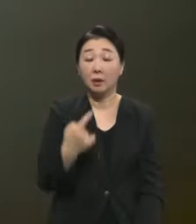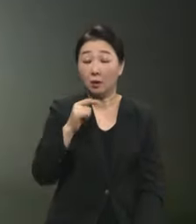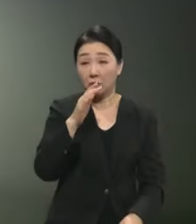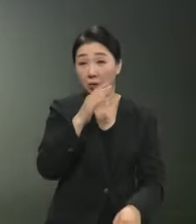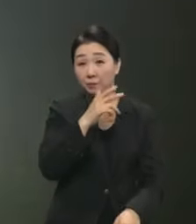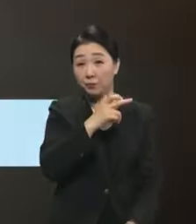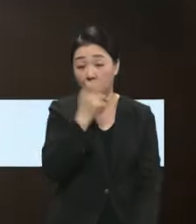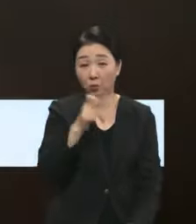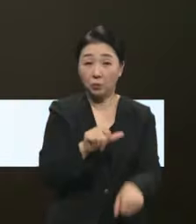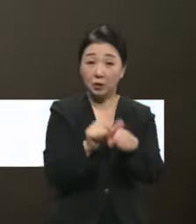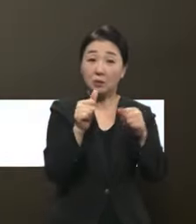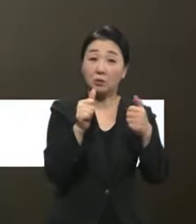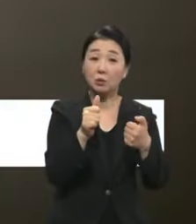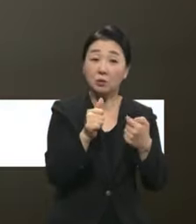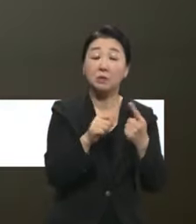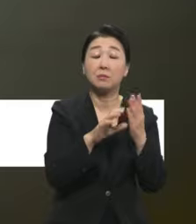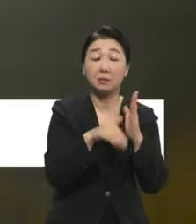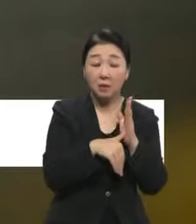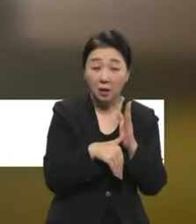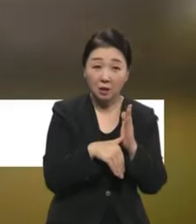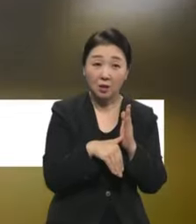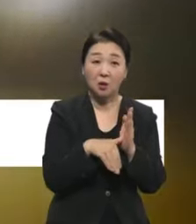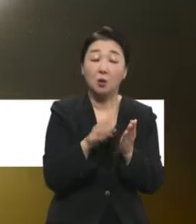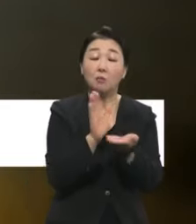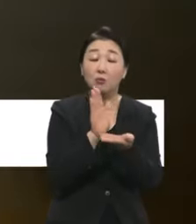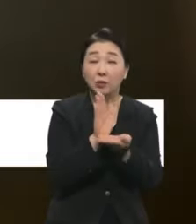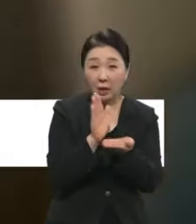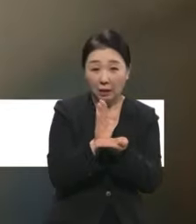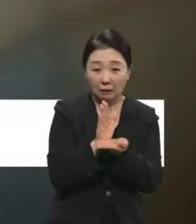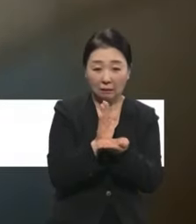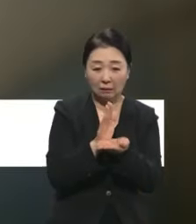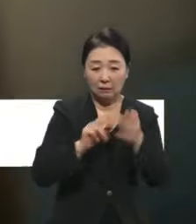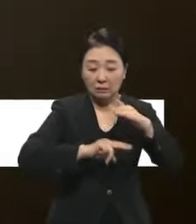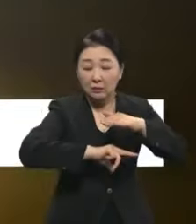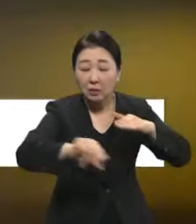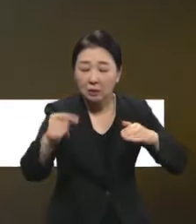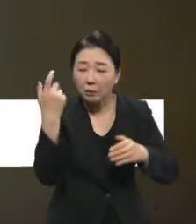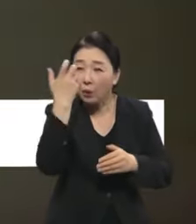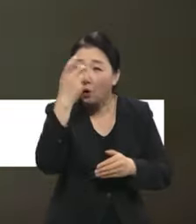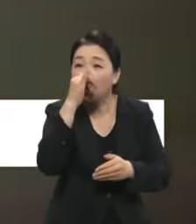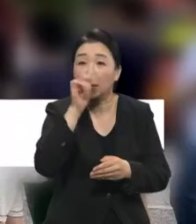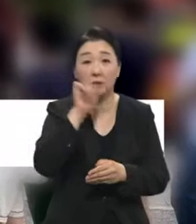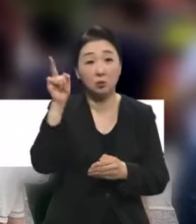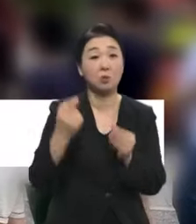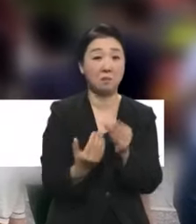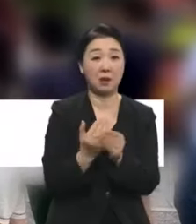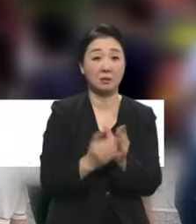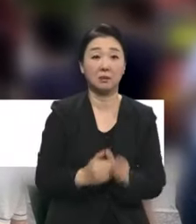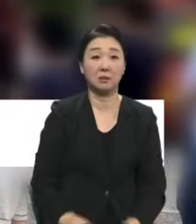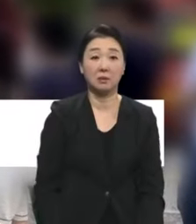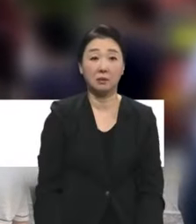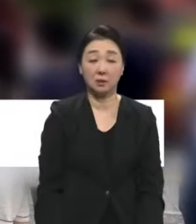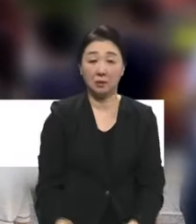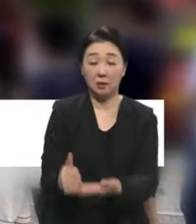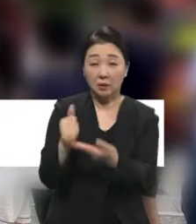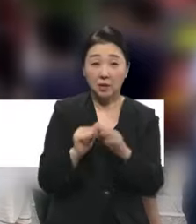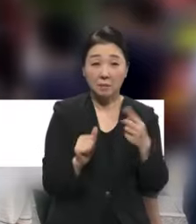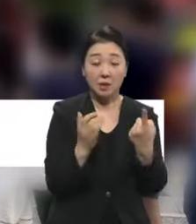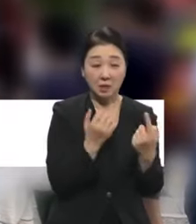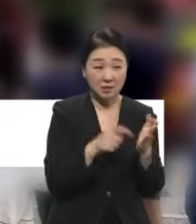5시 51분쯤 수인분당선 기흥역에서 연기가 난다는 신고가 접수됐습니다. 승객 100여 명은